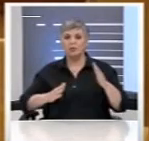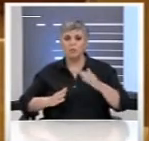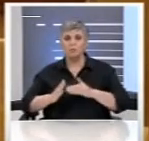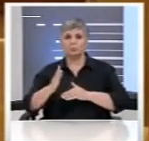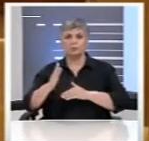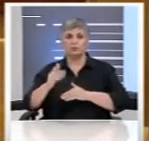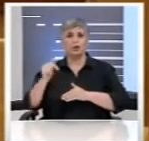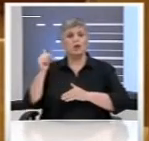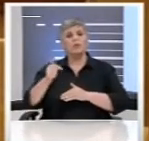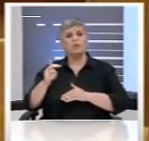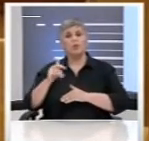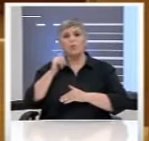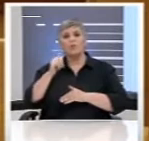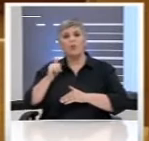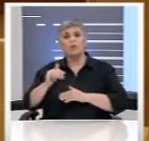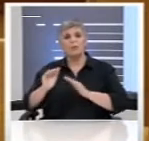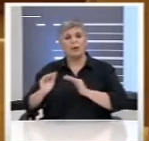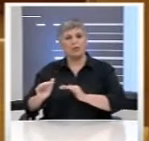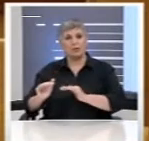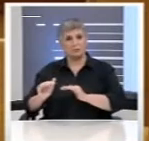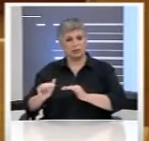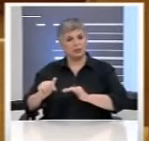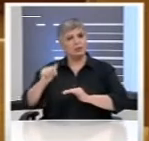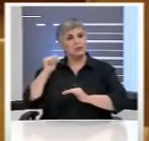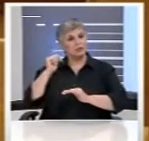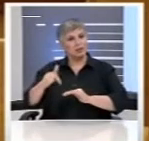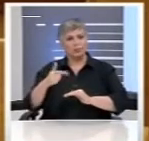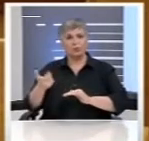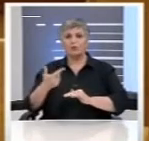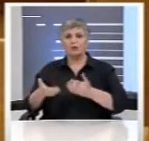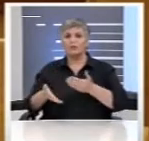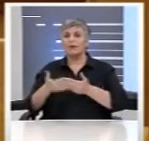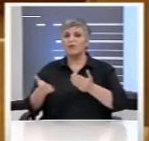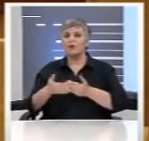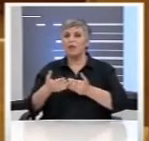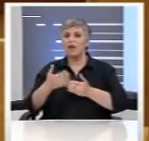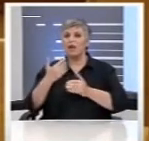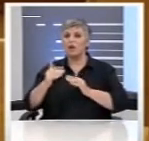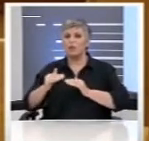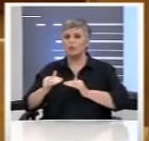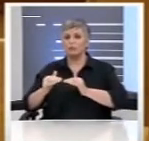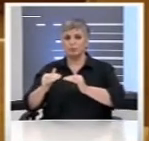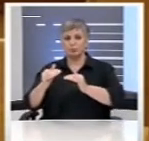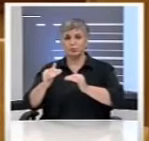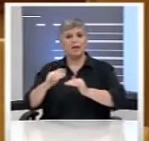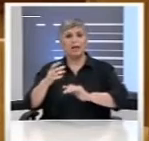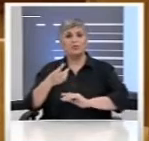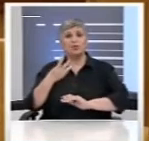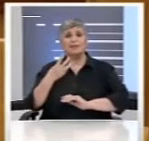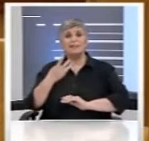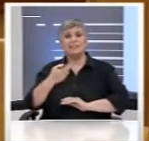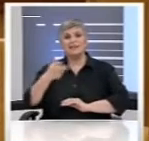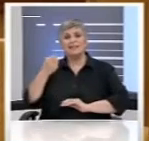μόνιμα χαρακτηριστικά και κατά συνέπεια θα συνοδεύει την ελληνική οικονομία τα επόμενα χρόνια, είναι κοντά στο 3%. Είναι κοντά